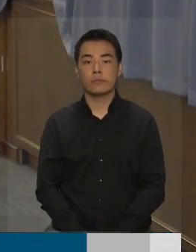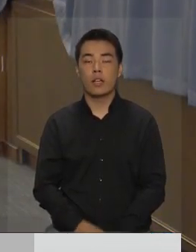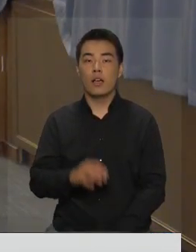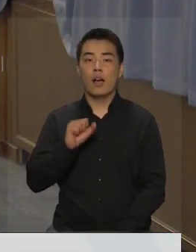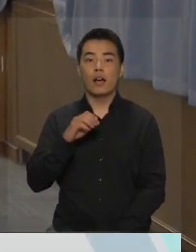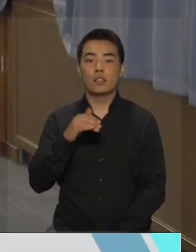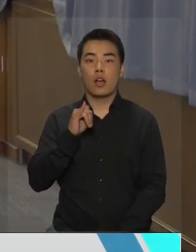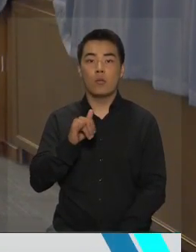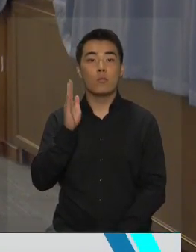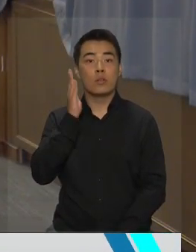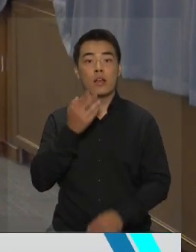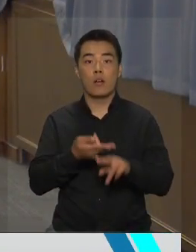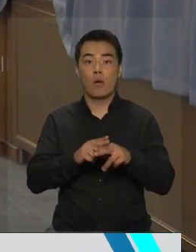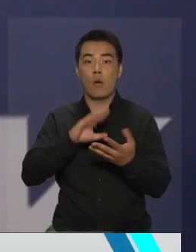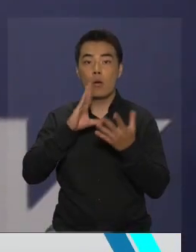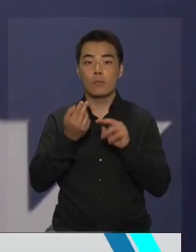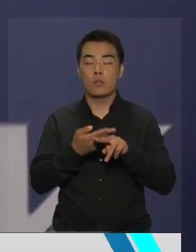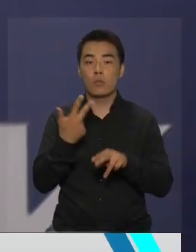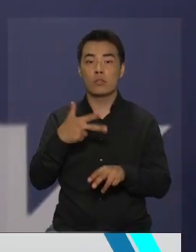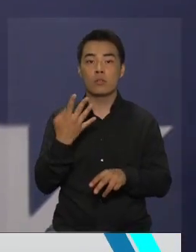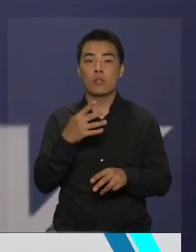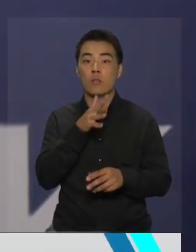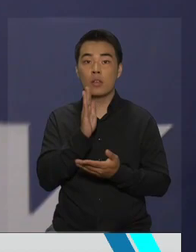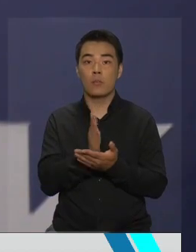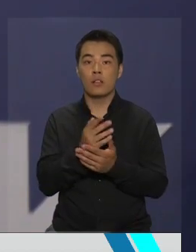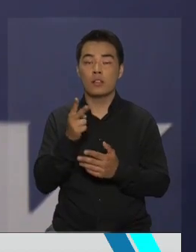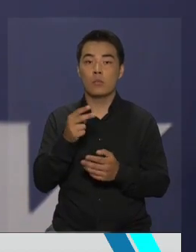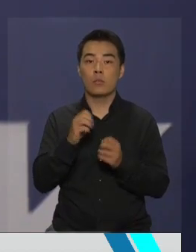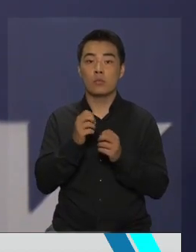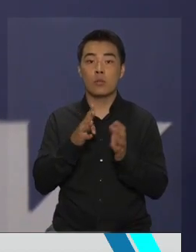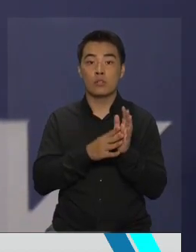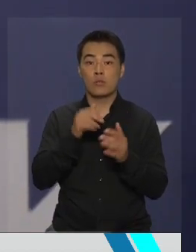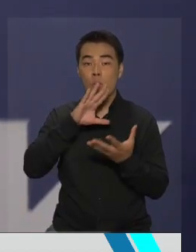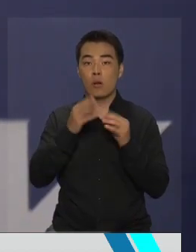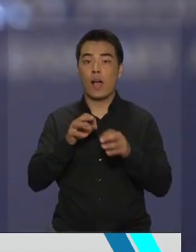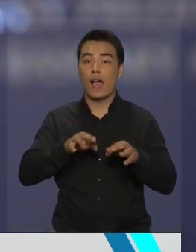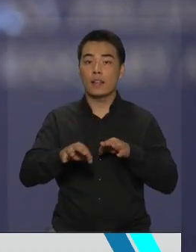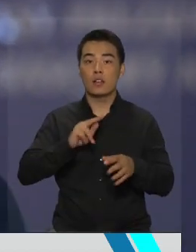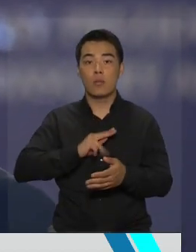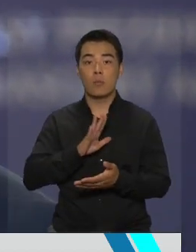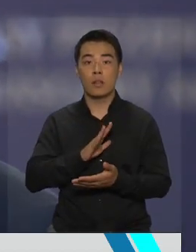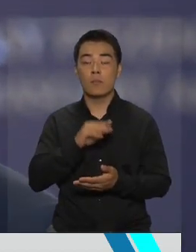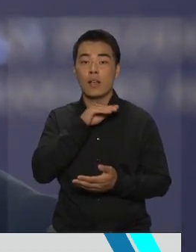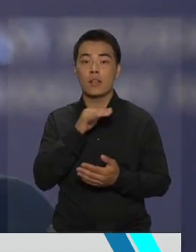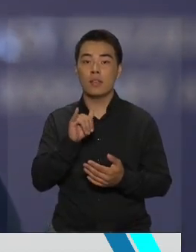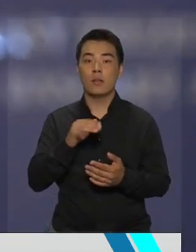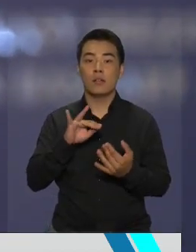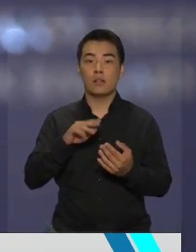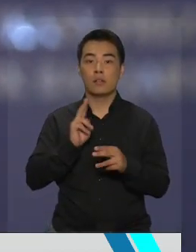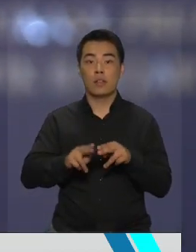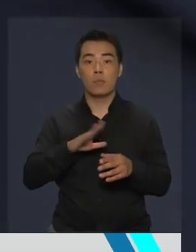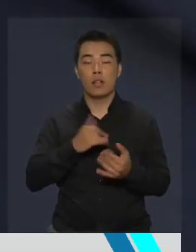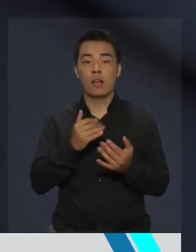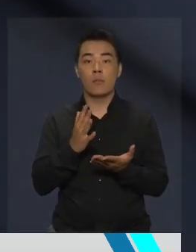Атыраулық Аслан болашақтың түлегі, 34 жаста. 2019 жылы Англияда архитектор мамандығына оқып, магистратура бітірген. Енді жастар